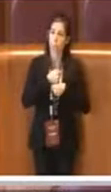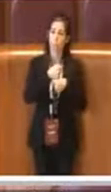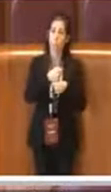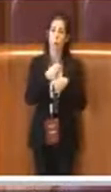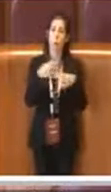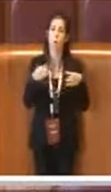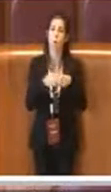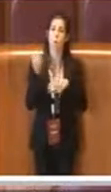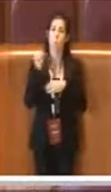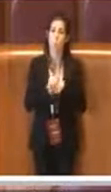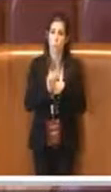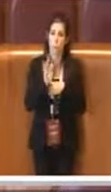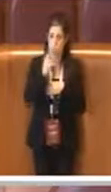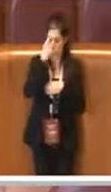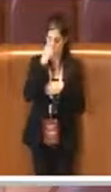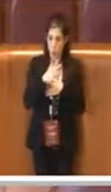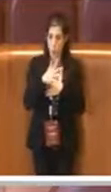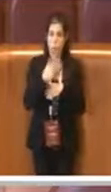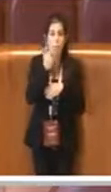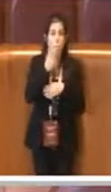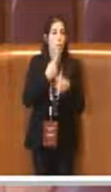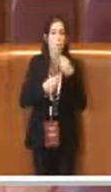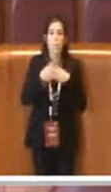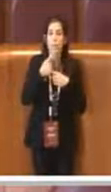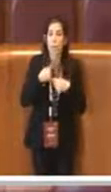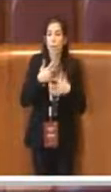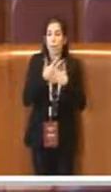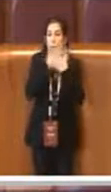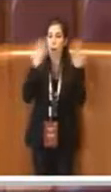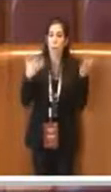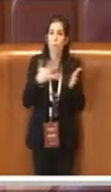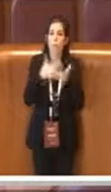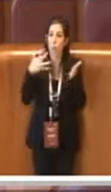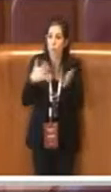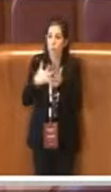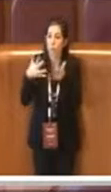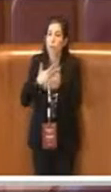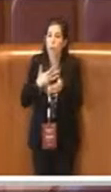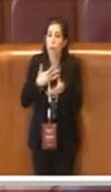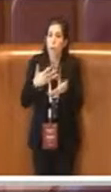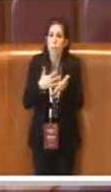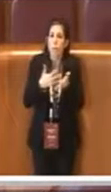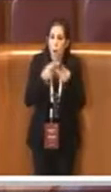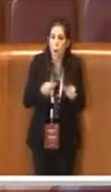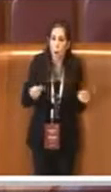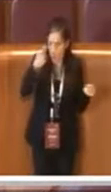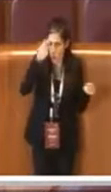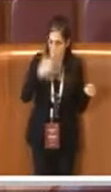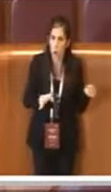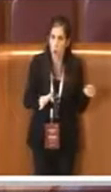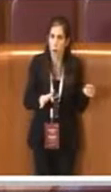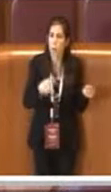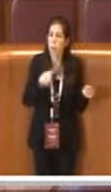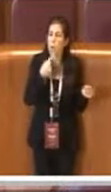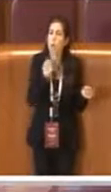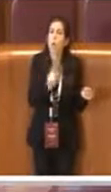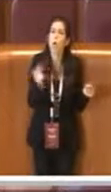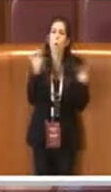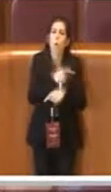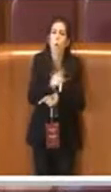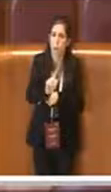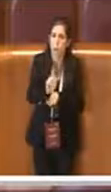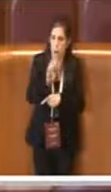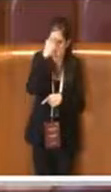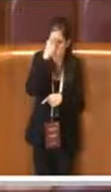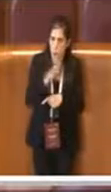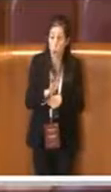rappresentare alcune difficoltà oggettive dell'AGS, nessuno l'ha negato, però